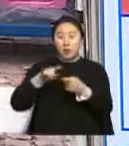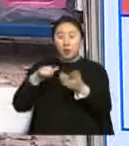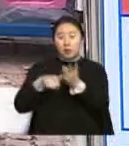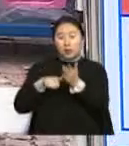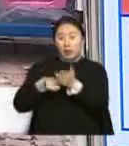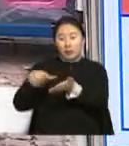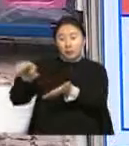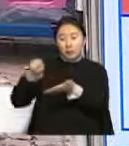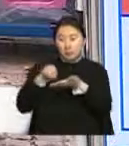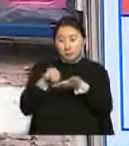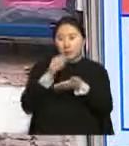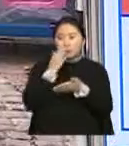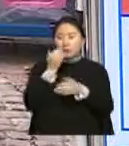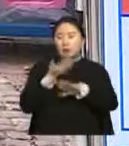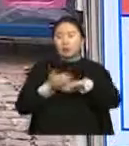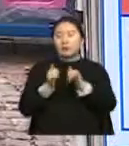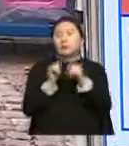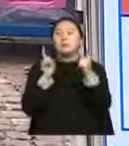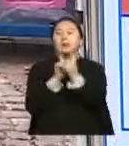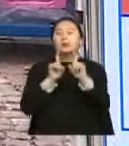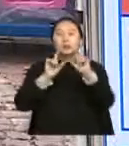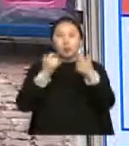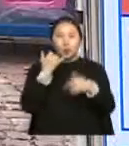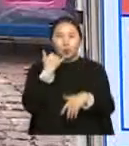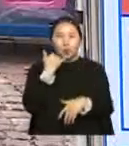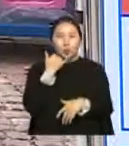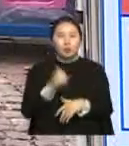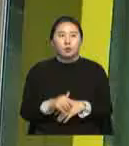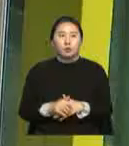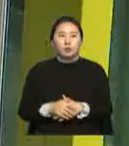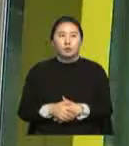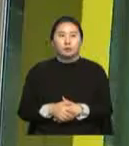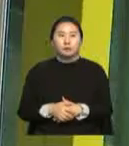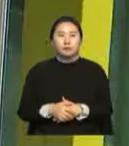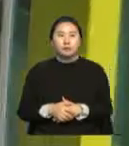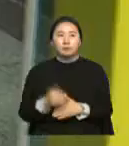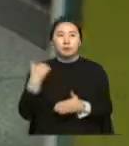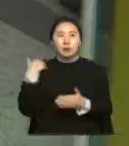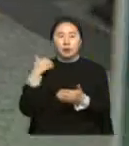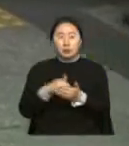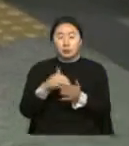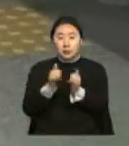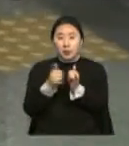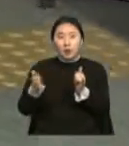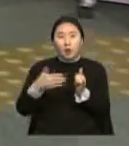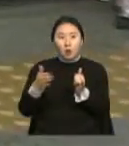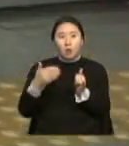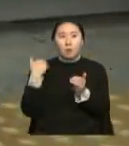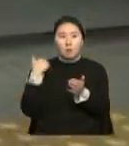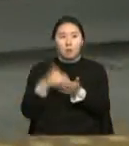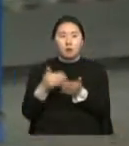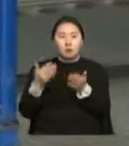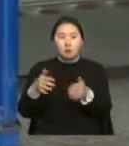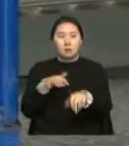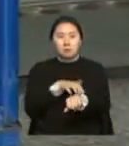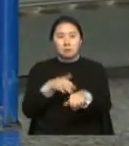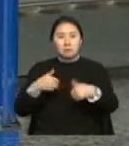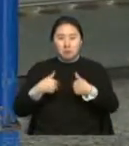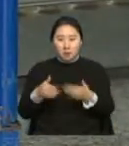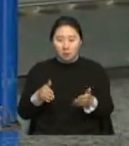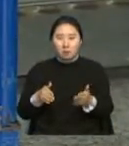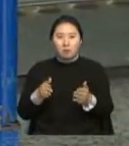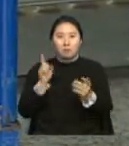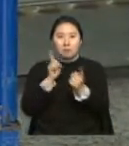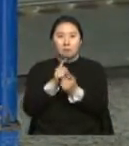장난감을 빌릴 수 있어 다른 사람과의 접촉을 최소화할 수 있습니다. 반납도 무인 반납함을 이용하면 돼 불필요한 접촉을 피할